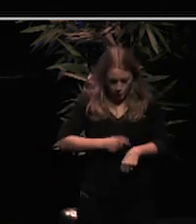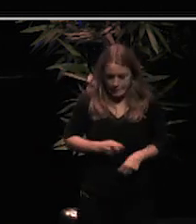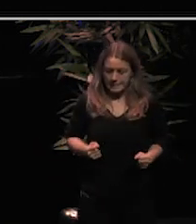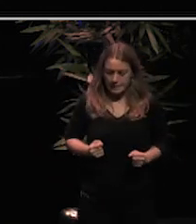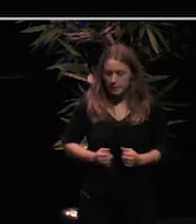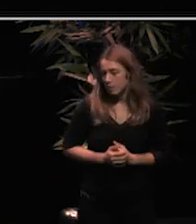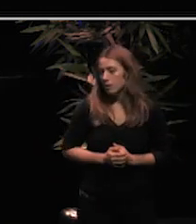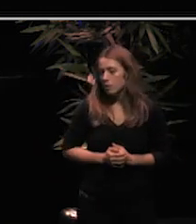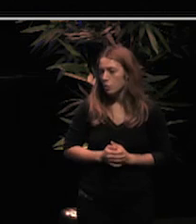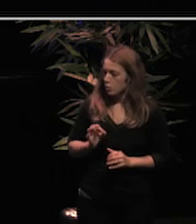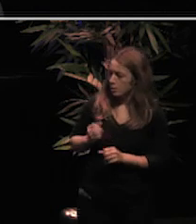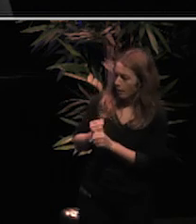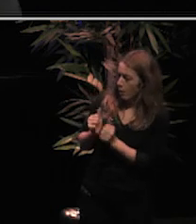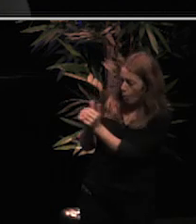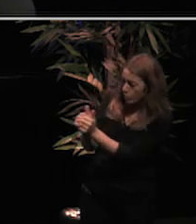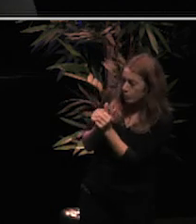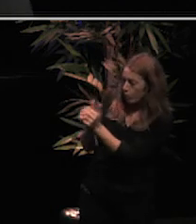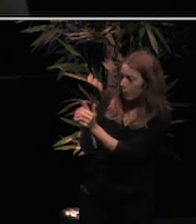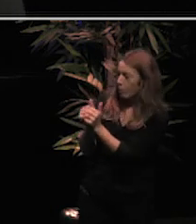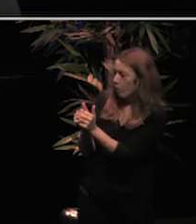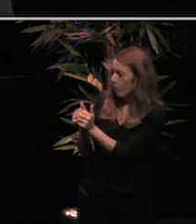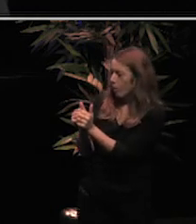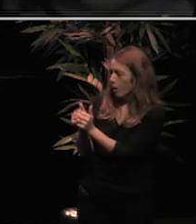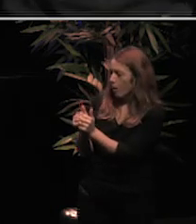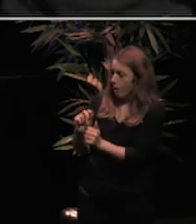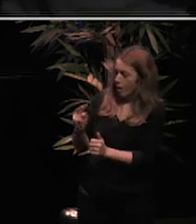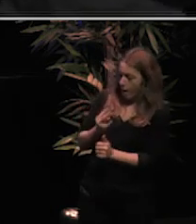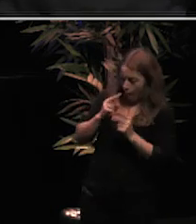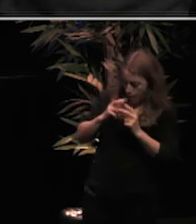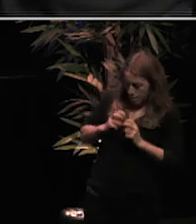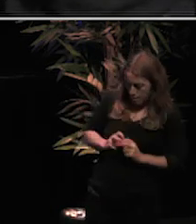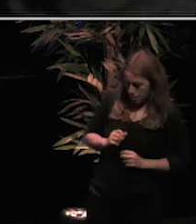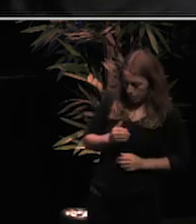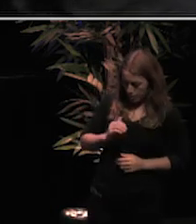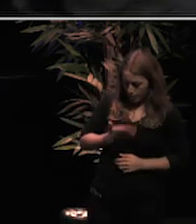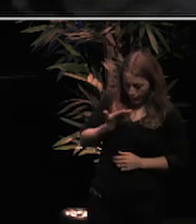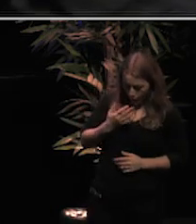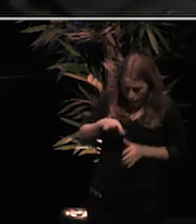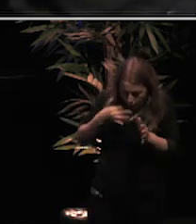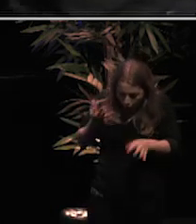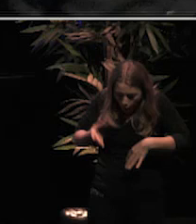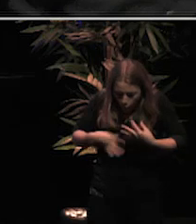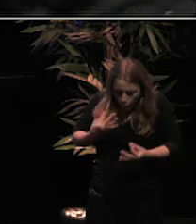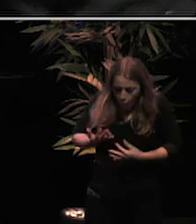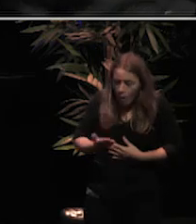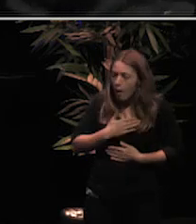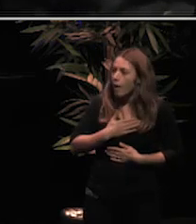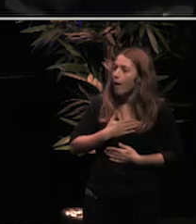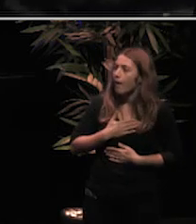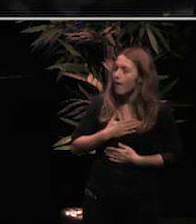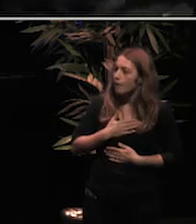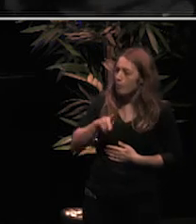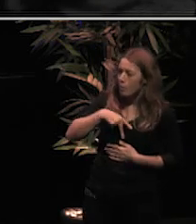donc, en fait, on a commencé à faire un travail un peu sur, un travail sur soi, à essayer de mieux se connaître et de définir, en fait, quel était un peu mon